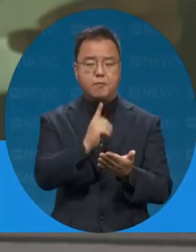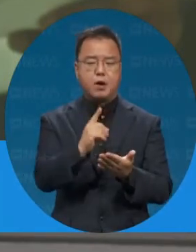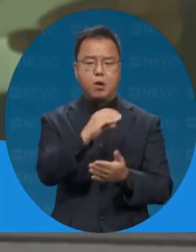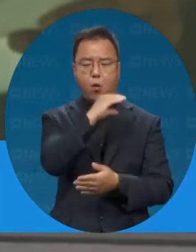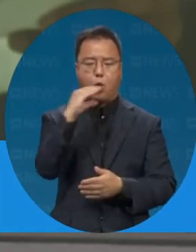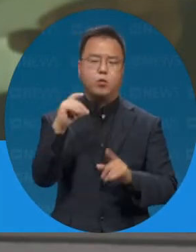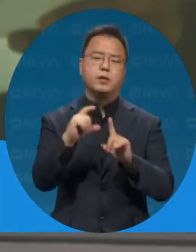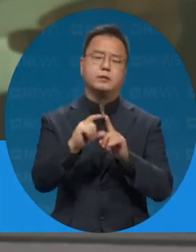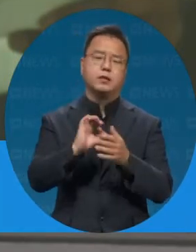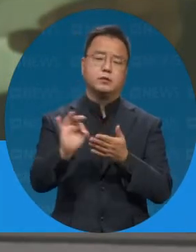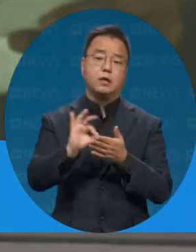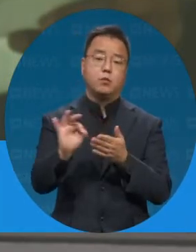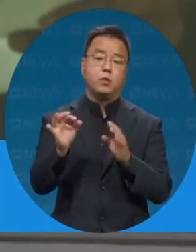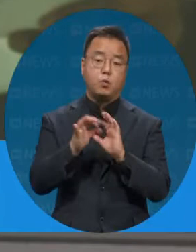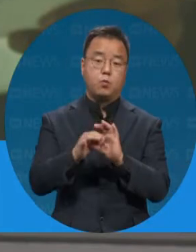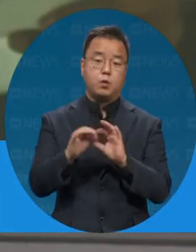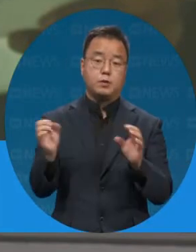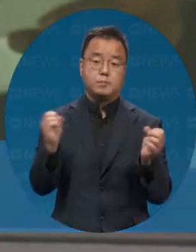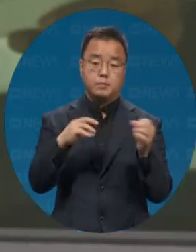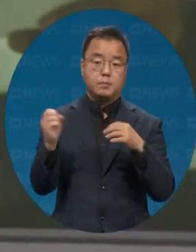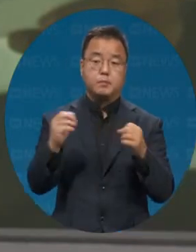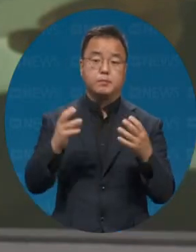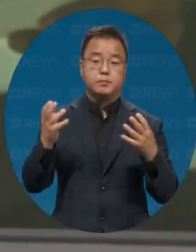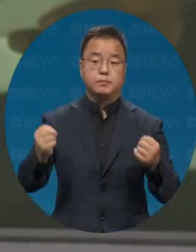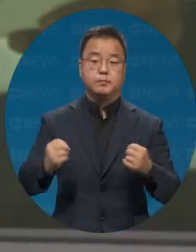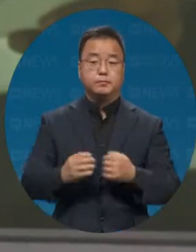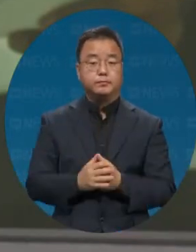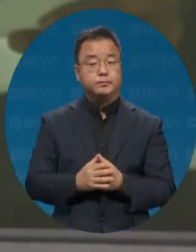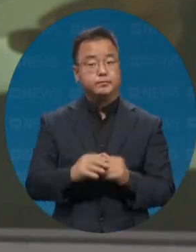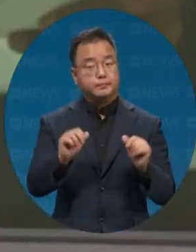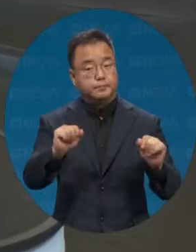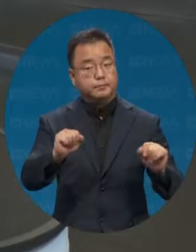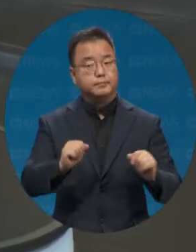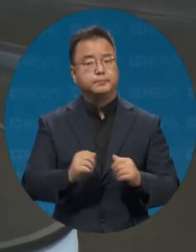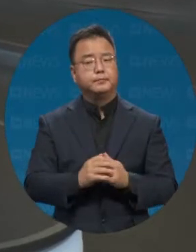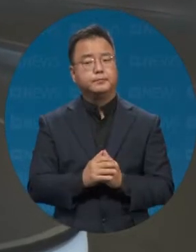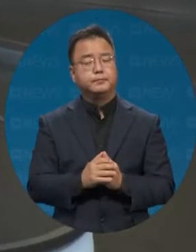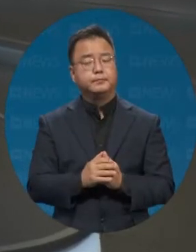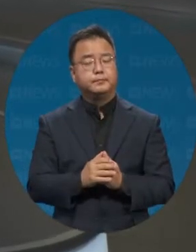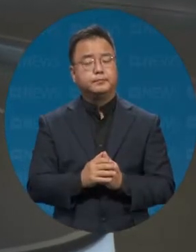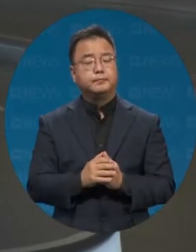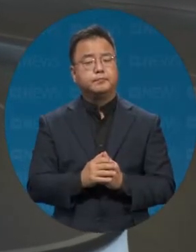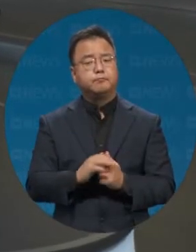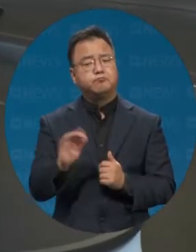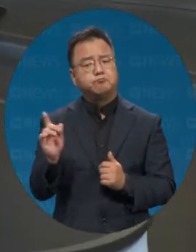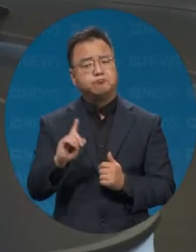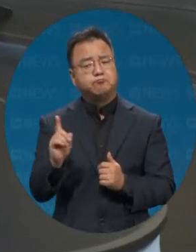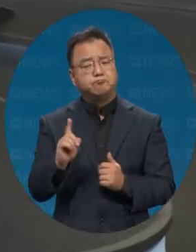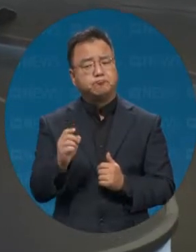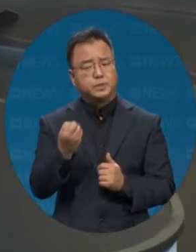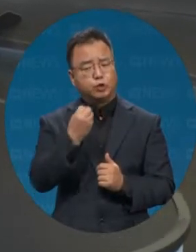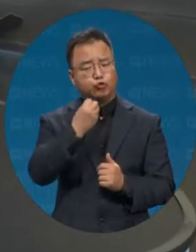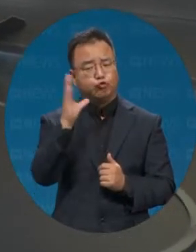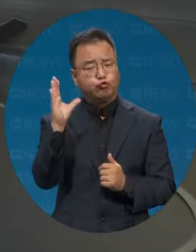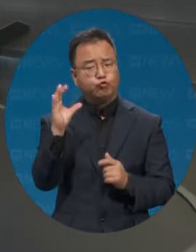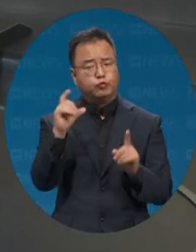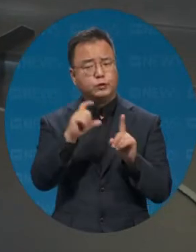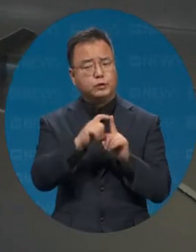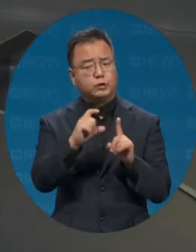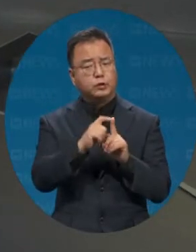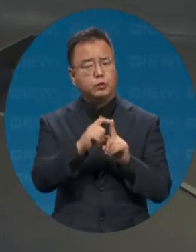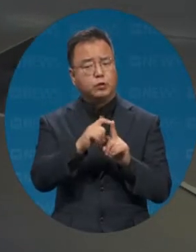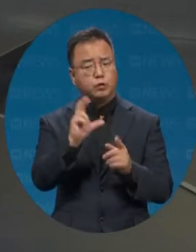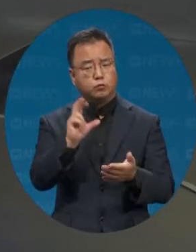뉴스 브리핑 에서 자세히 살펴보겠습니다 자 서진석 기자 안녕하세요 야 3 암에 없 어 무슨 유행어가 왜 논란이 되는